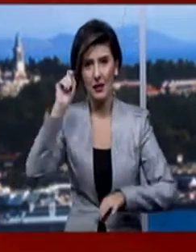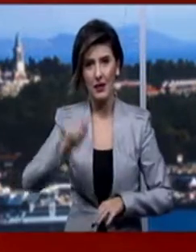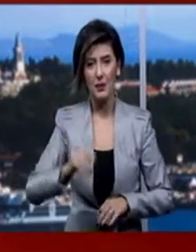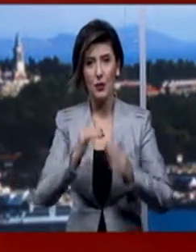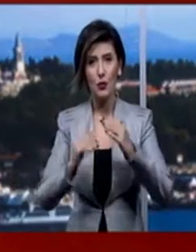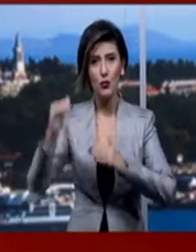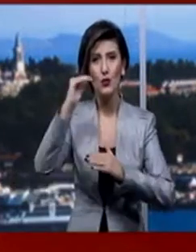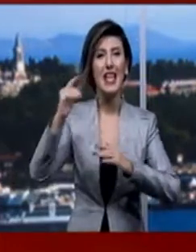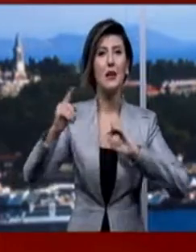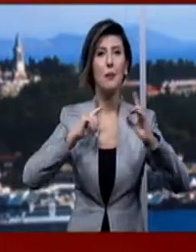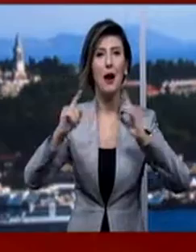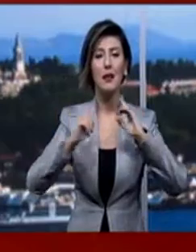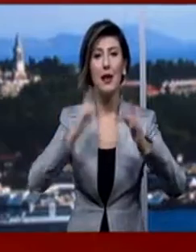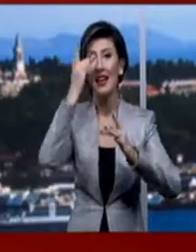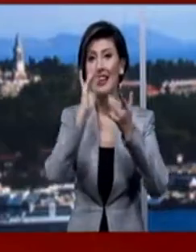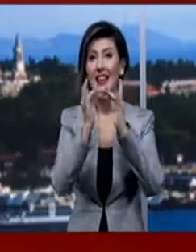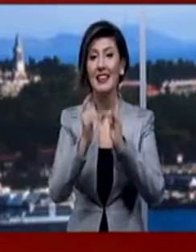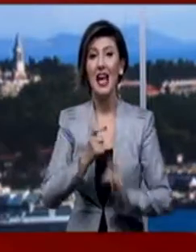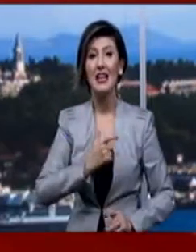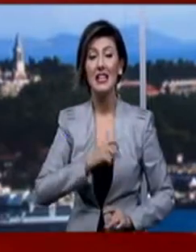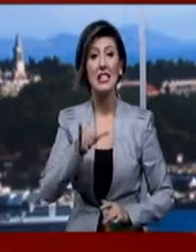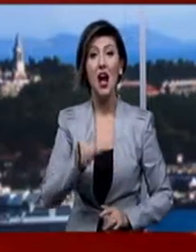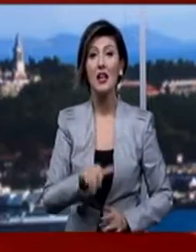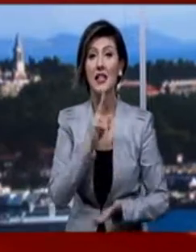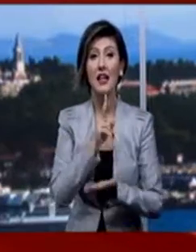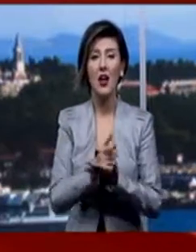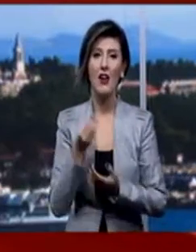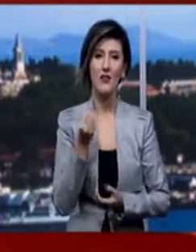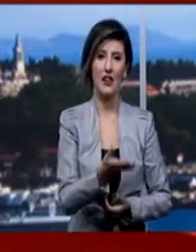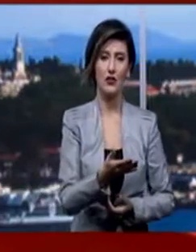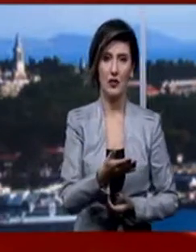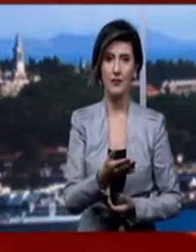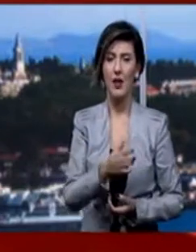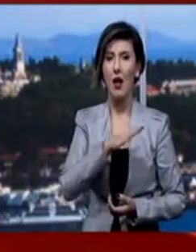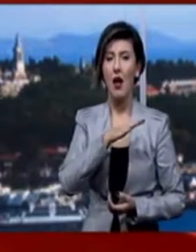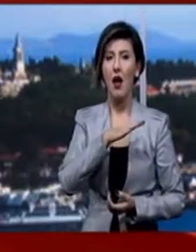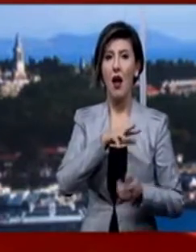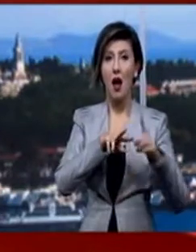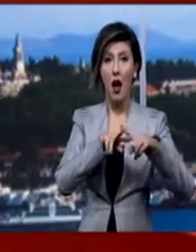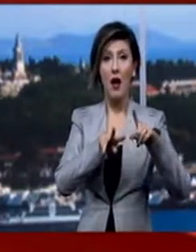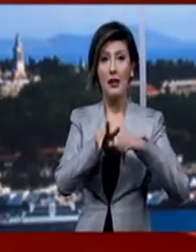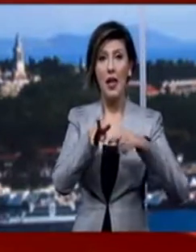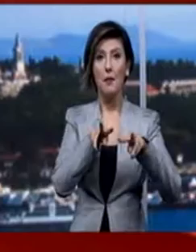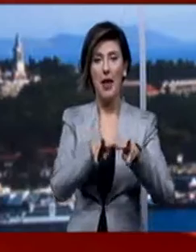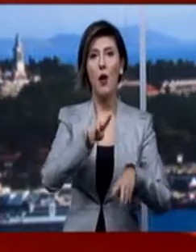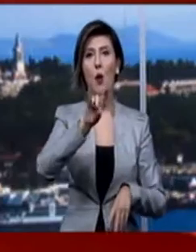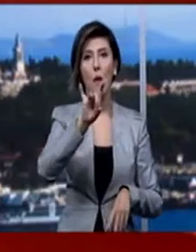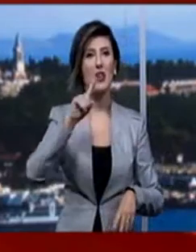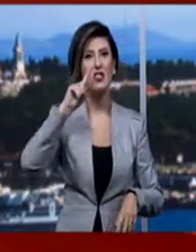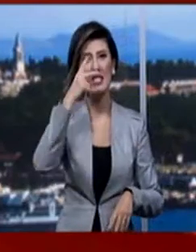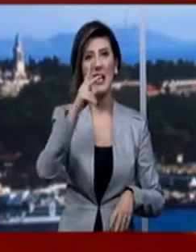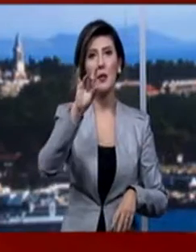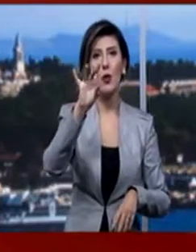incelemesini yapan Yüksek Mahkeme, internet yasası hakkındaki kararını verecek. AYM, 15 Nisan